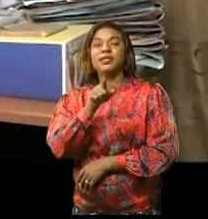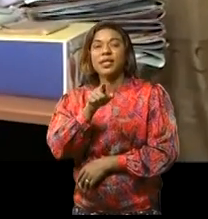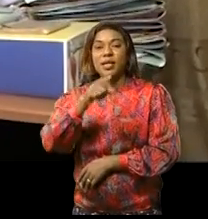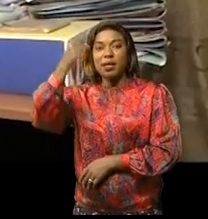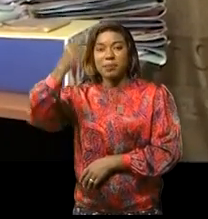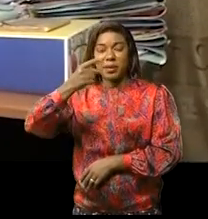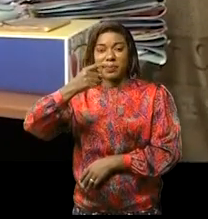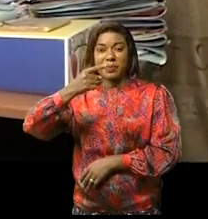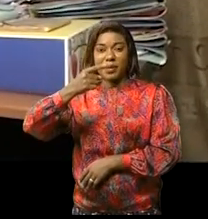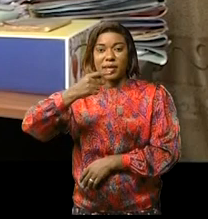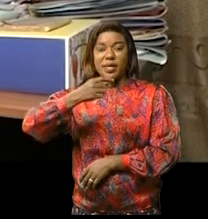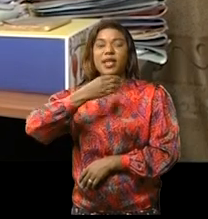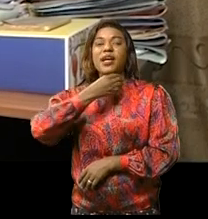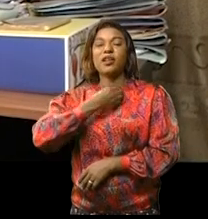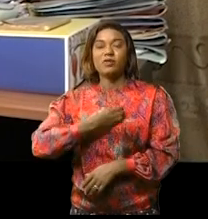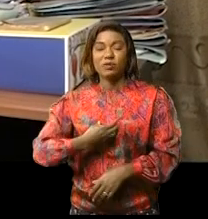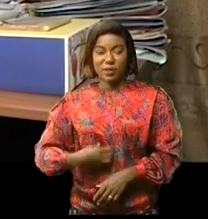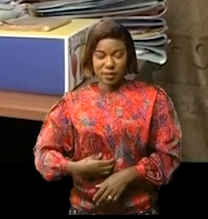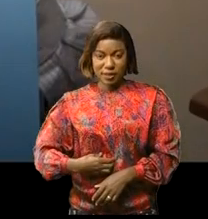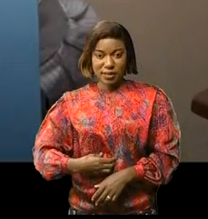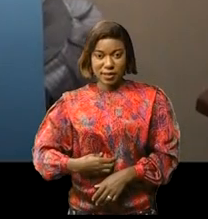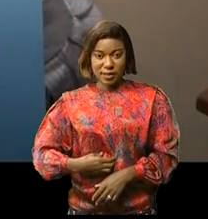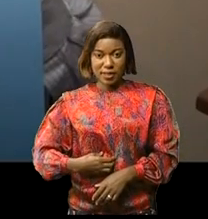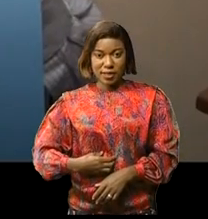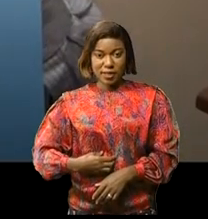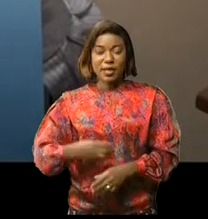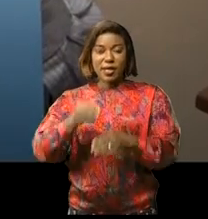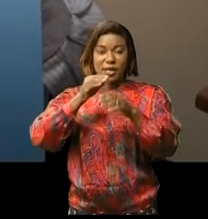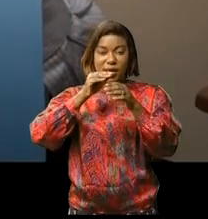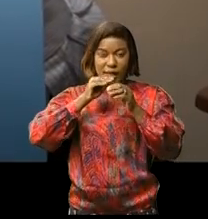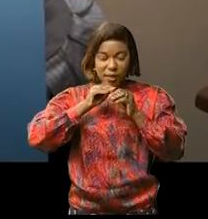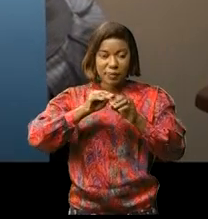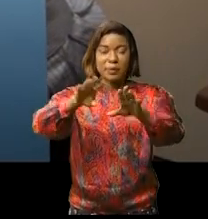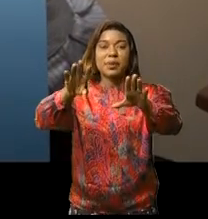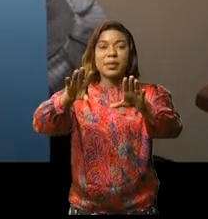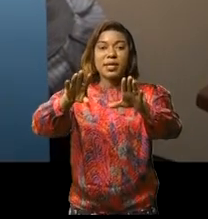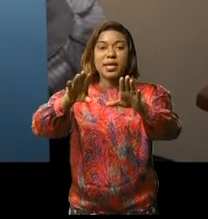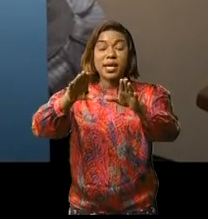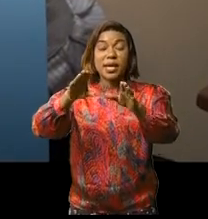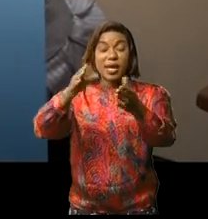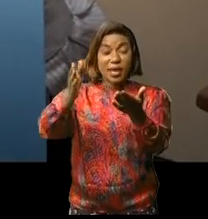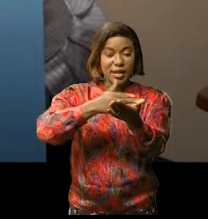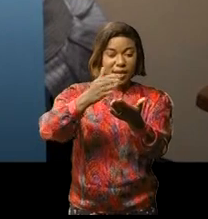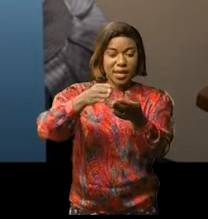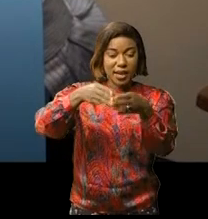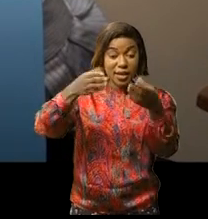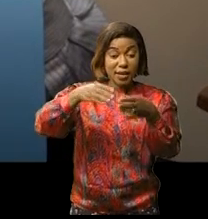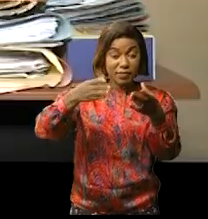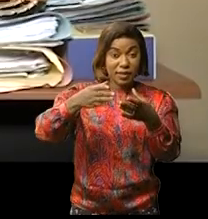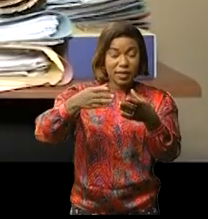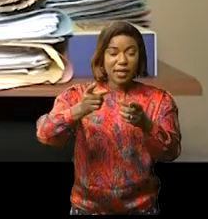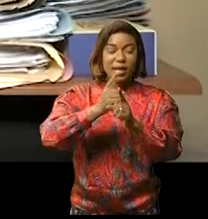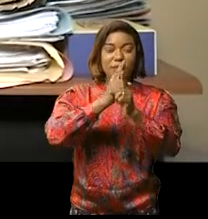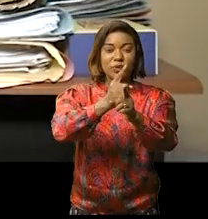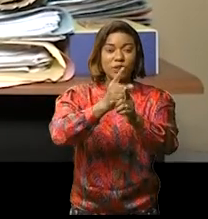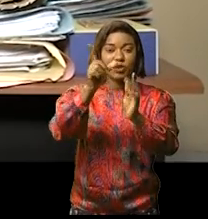avocat général des forces armées, vient de publier la deuxième édition de son livre intitulé « La protection du droit à la sexualité